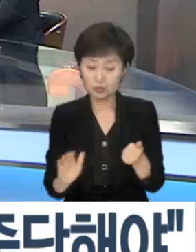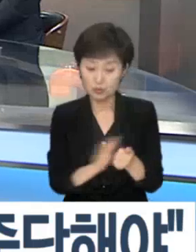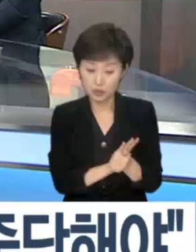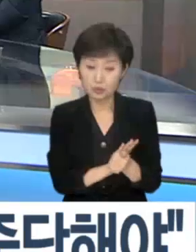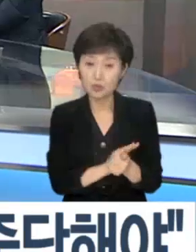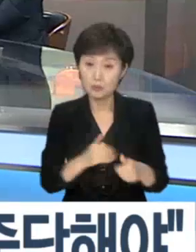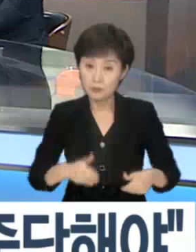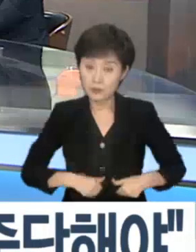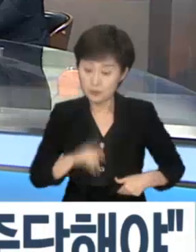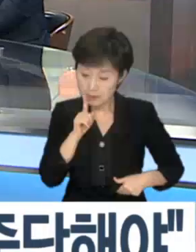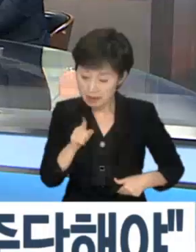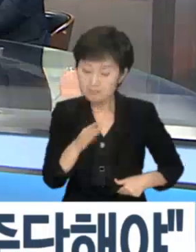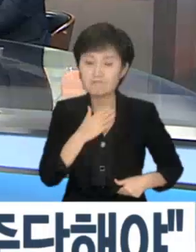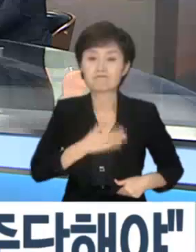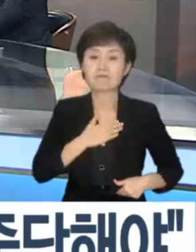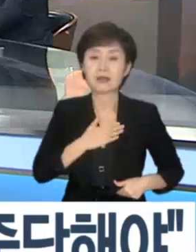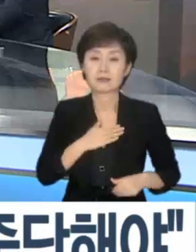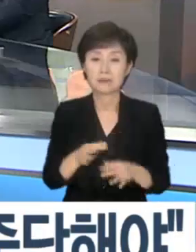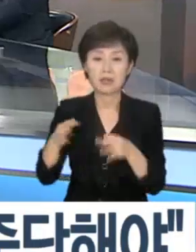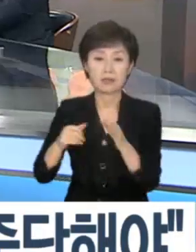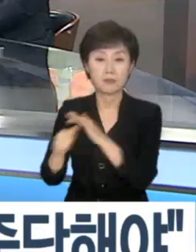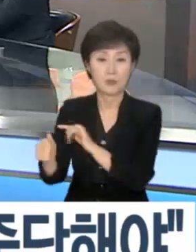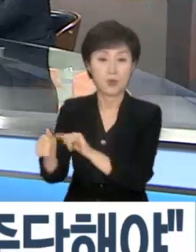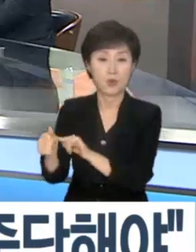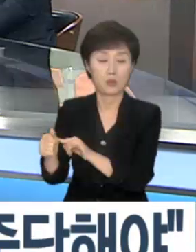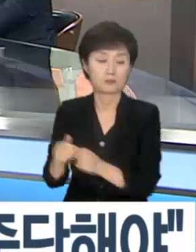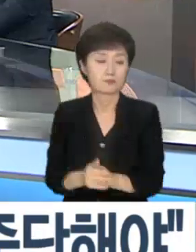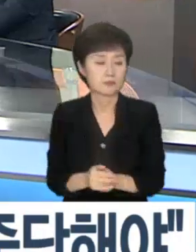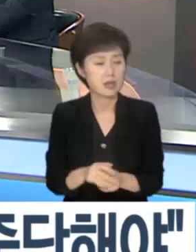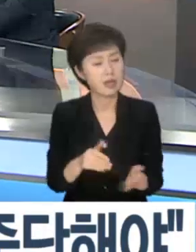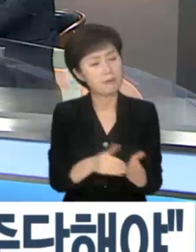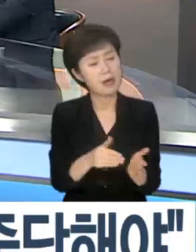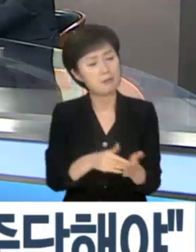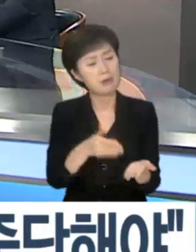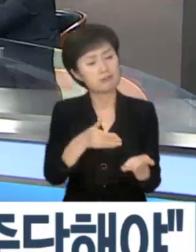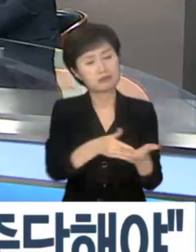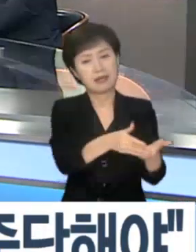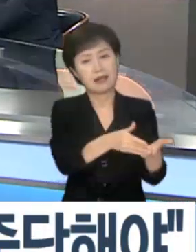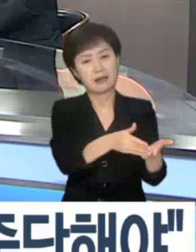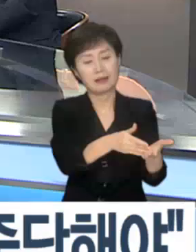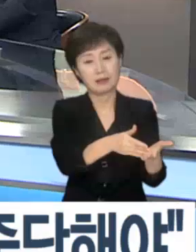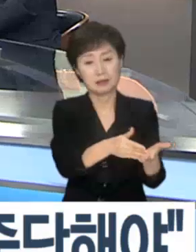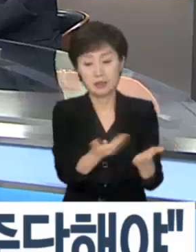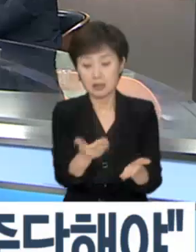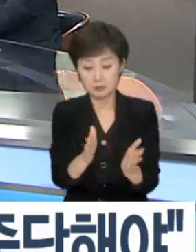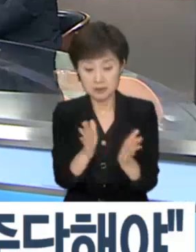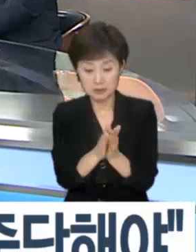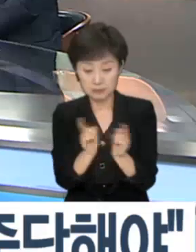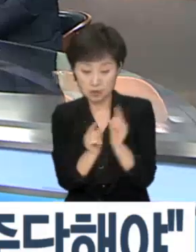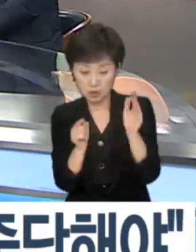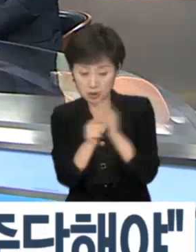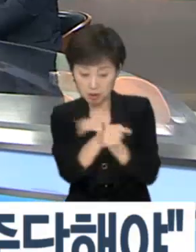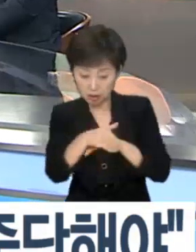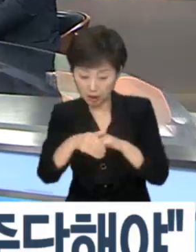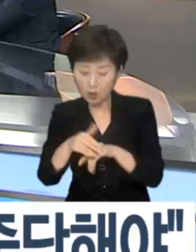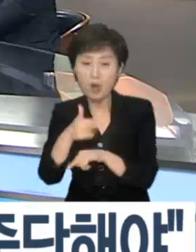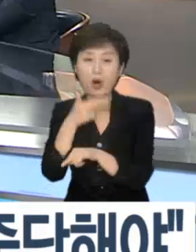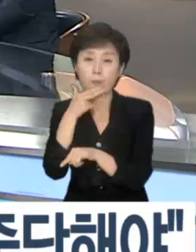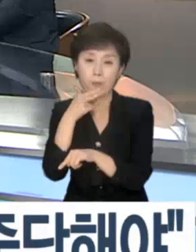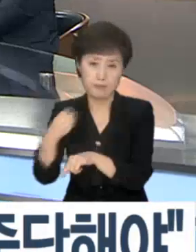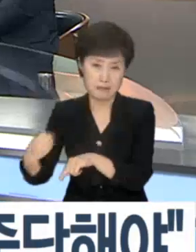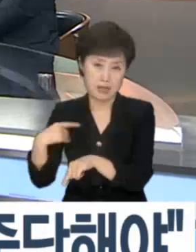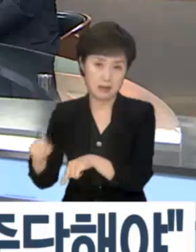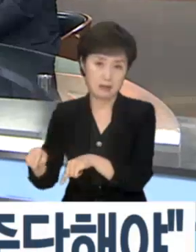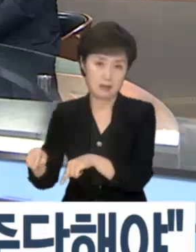이제 말씀을 해주셨는데 김경 대표가 중단 요청을 하긴 했는데 보면 단식장을 직접 찾아갈 계획은 없다라고 이제 일단